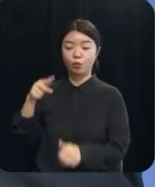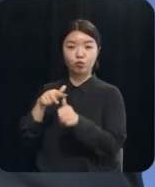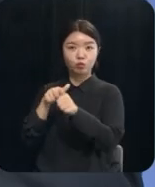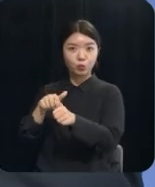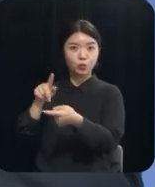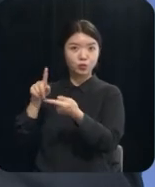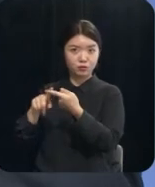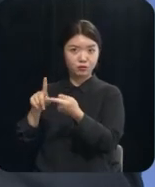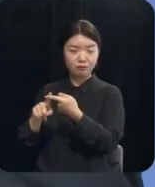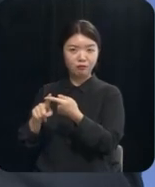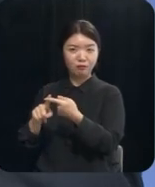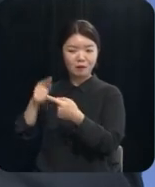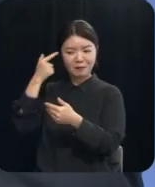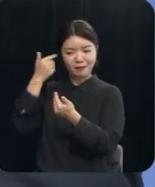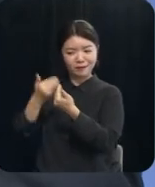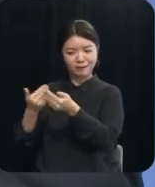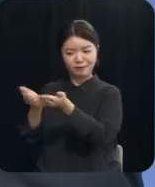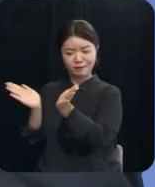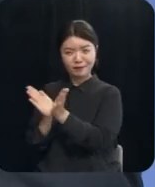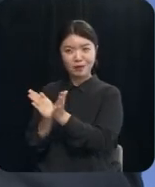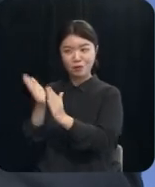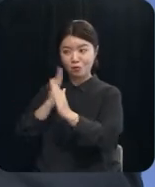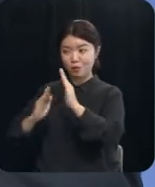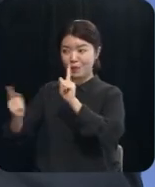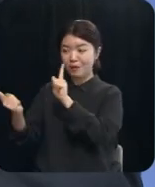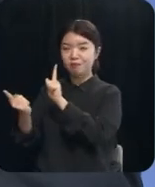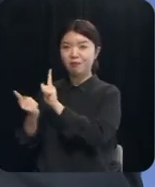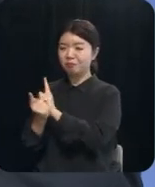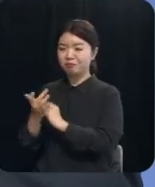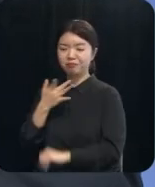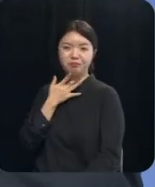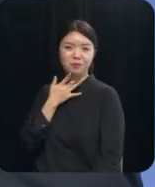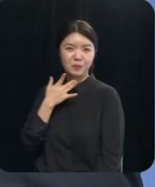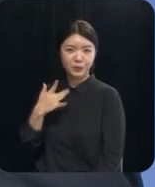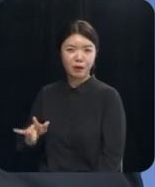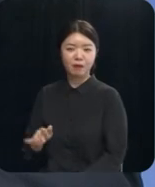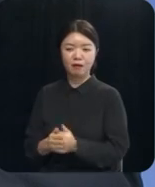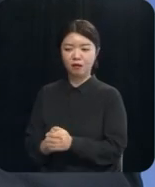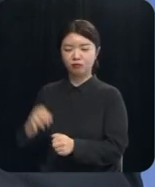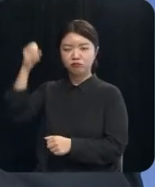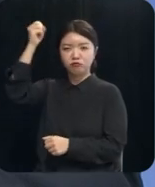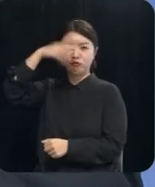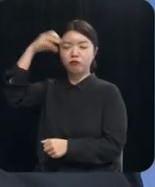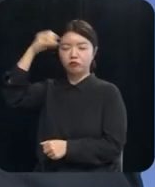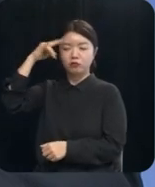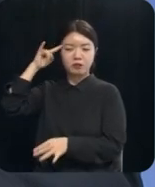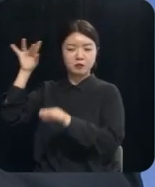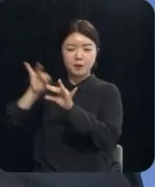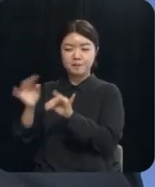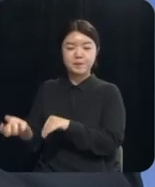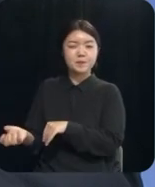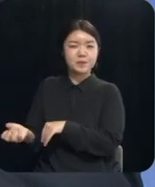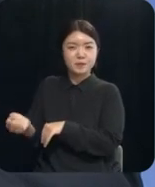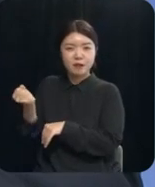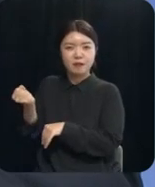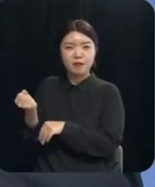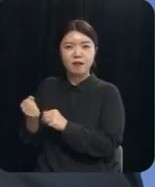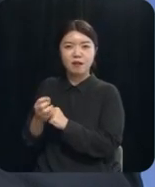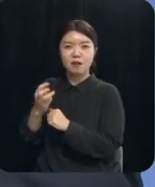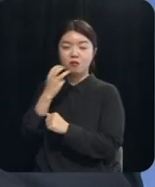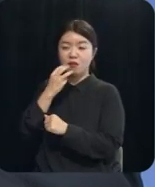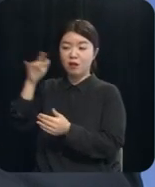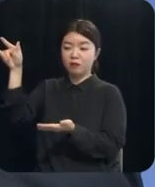후보처럼 반대단체에 한번 공식적으로 만나지 않고 일방적으로 찬성 의견을 가지고 서울로서